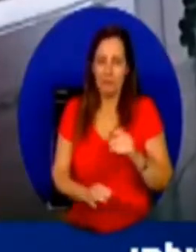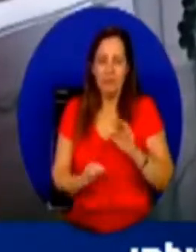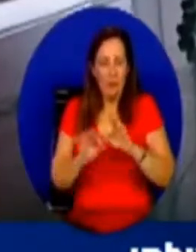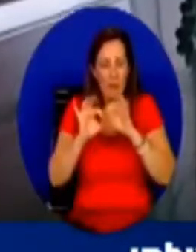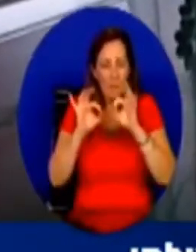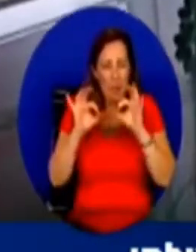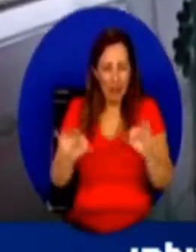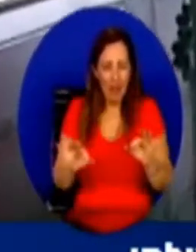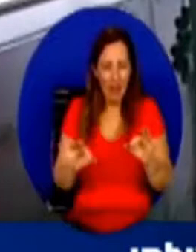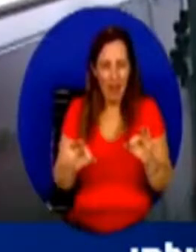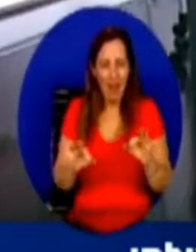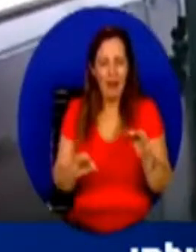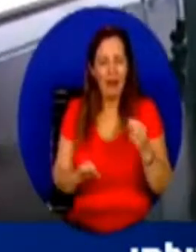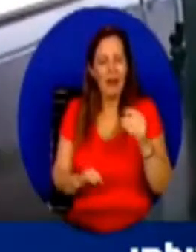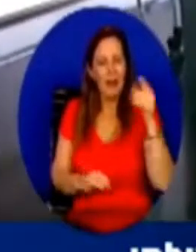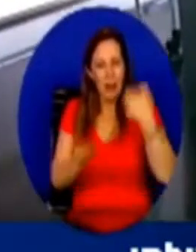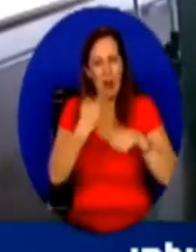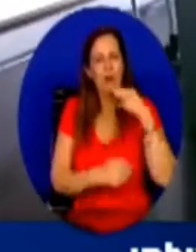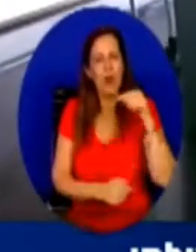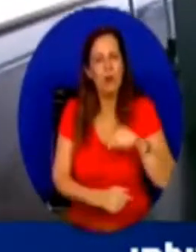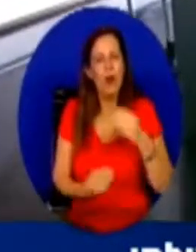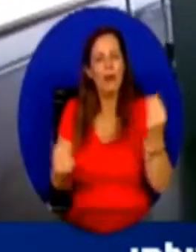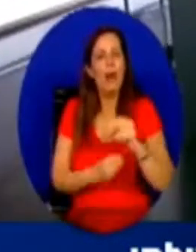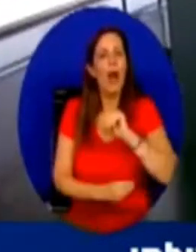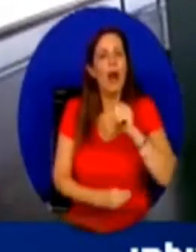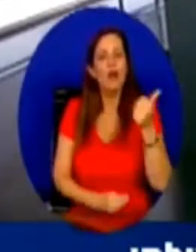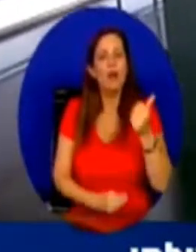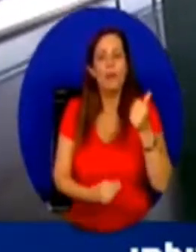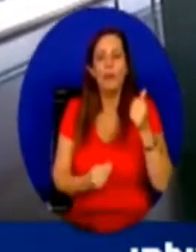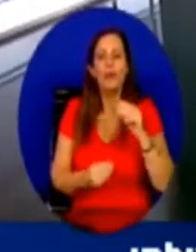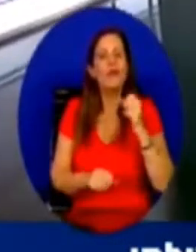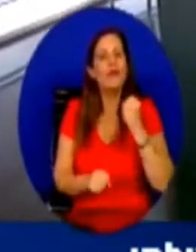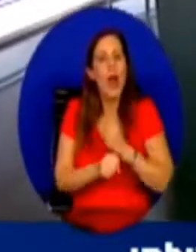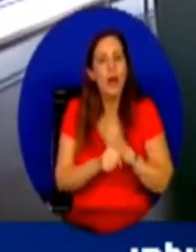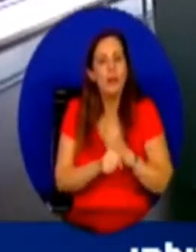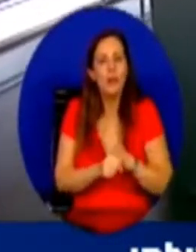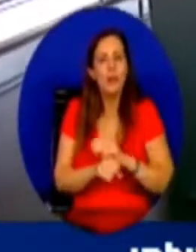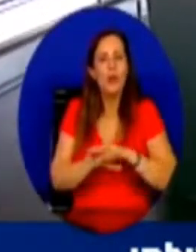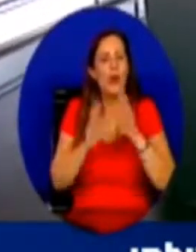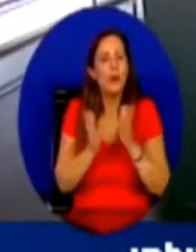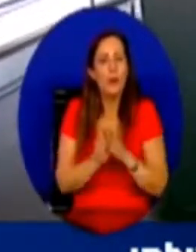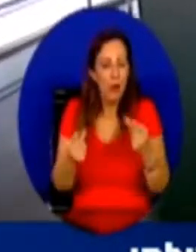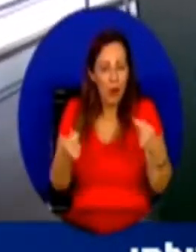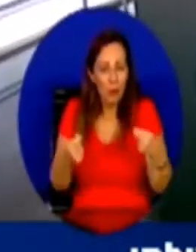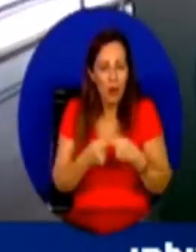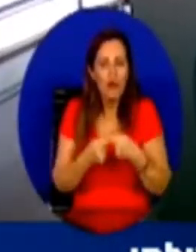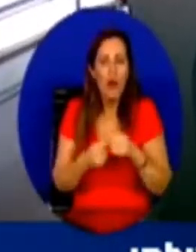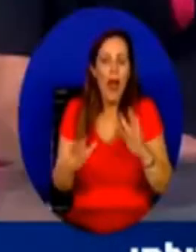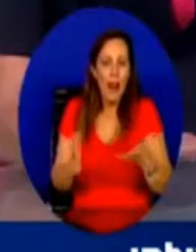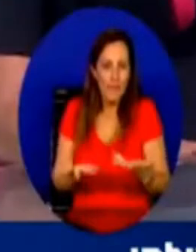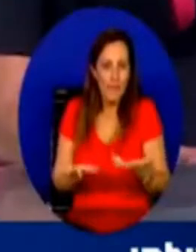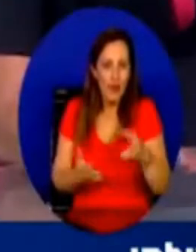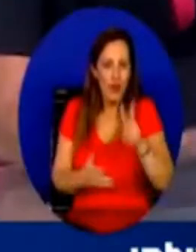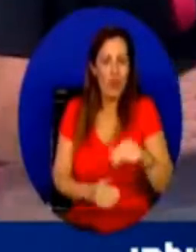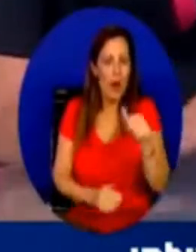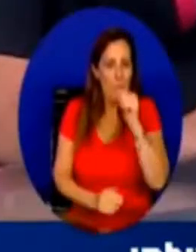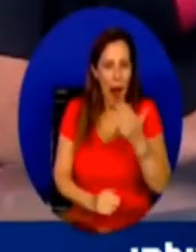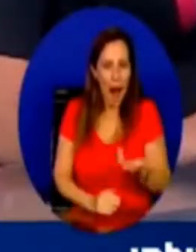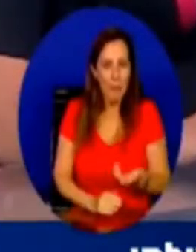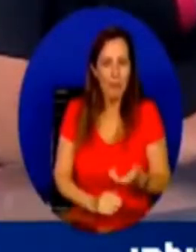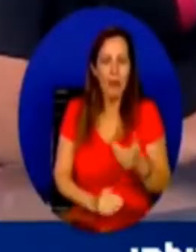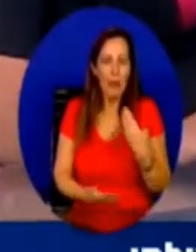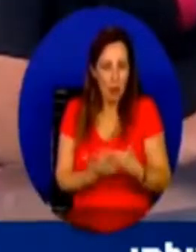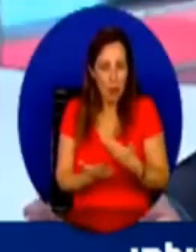התיישבות היהודית בארץ ישראל, הדבר הראשון שדאגו וניהלו את כל ההתיישבויות, זה לפי מקורות המים. כי